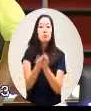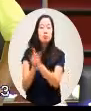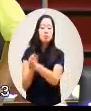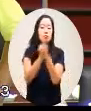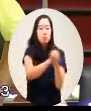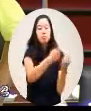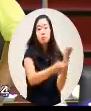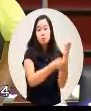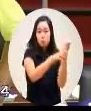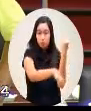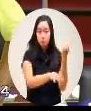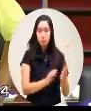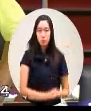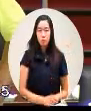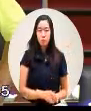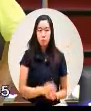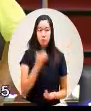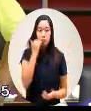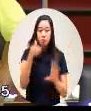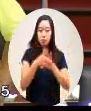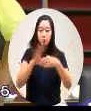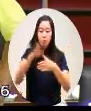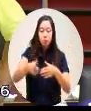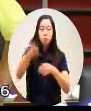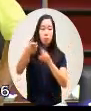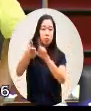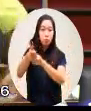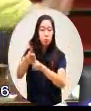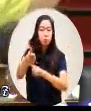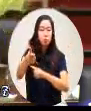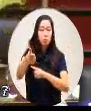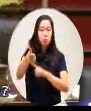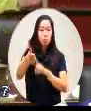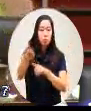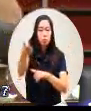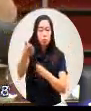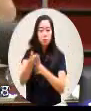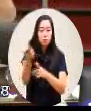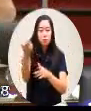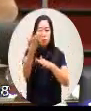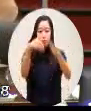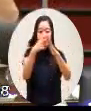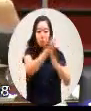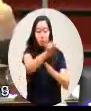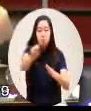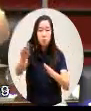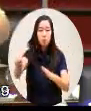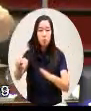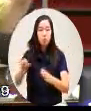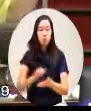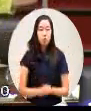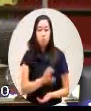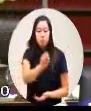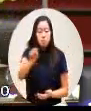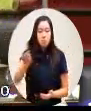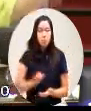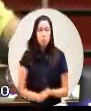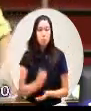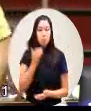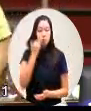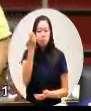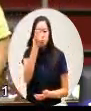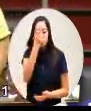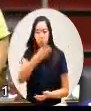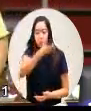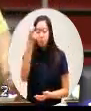局长，如果对刘亚平啊这个霸占校舍的问题、不